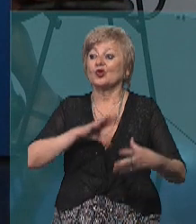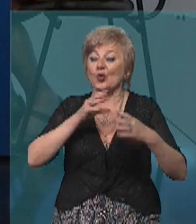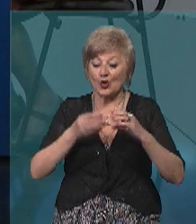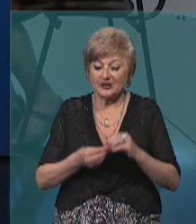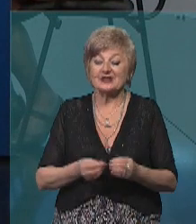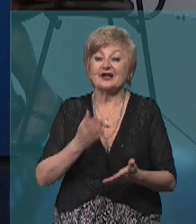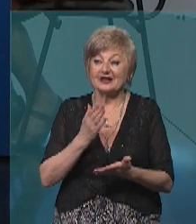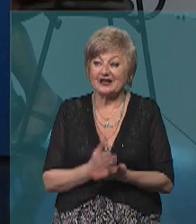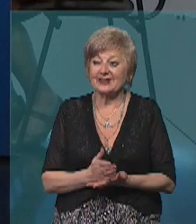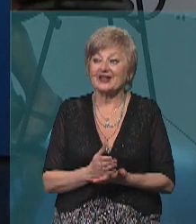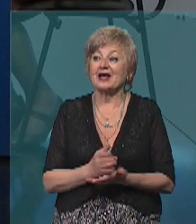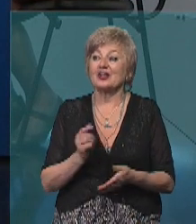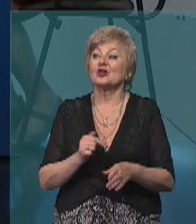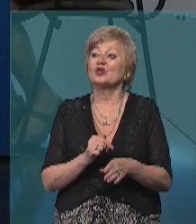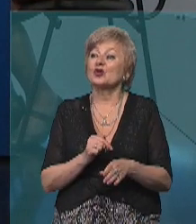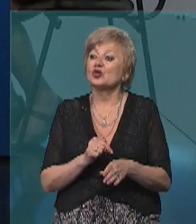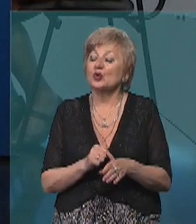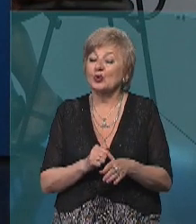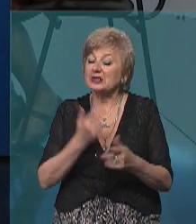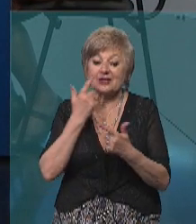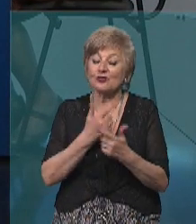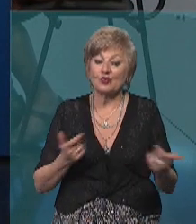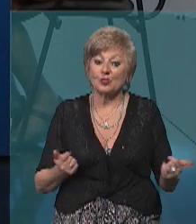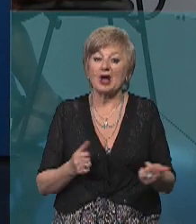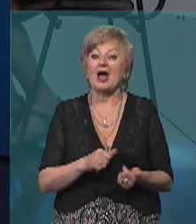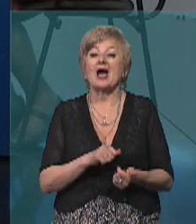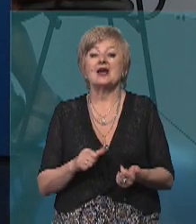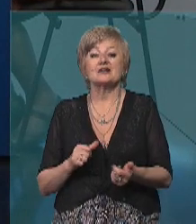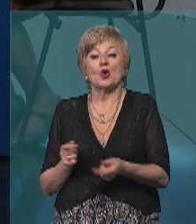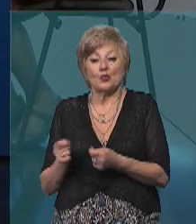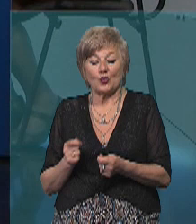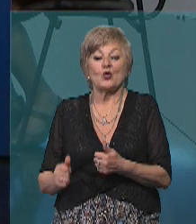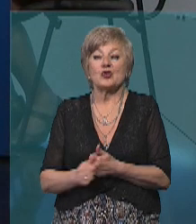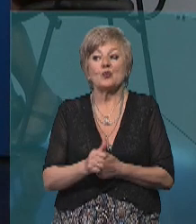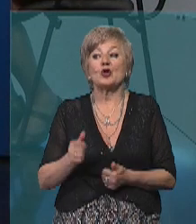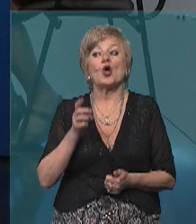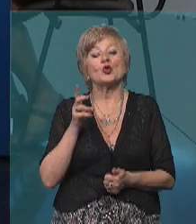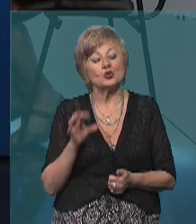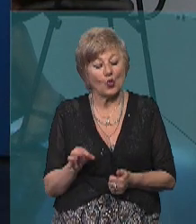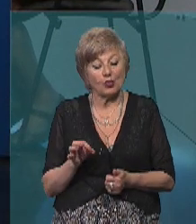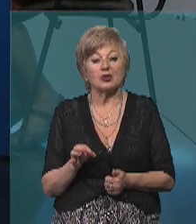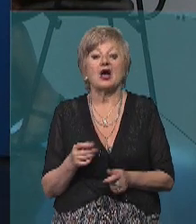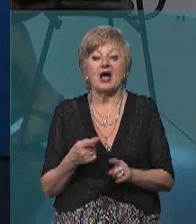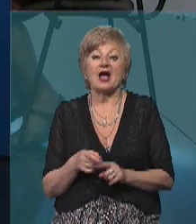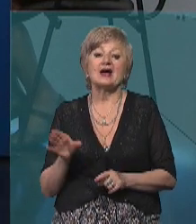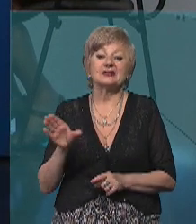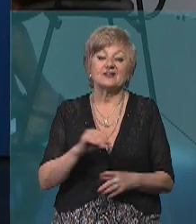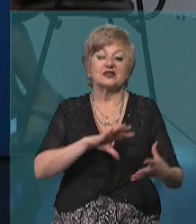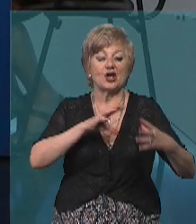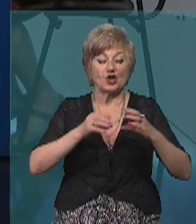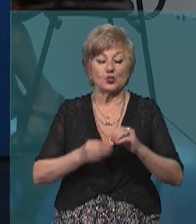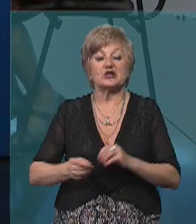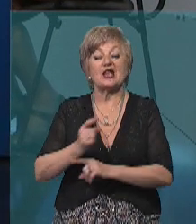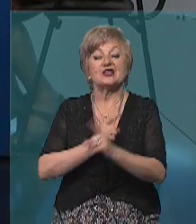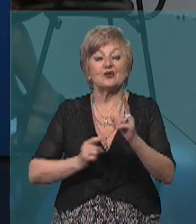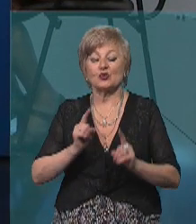місцевого самоврядування. Що стосується вибори подачі інформації? Вибори до органів місцевого самоврядування нас ще попереду. Я думаю, але, вже буде невдовзі. Але це все результати тих реформ,